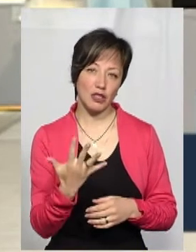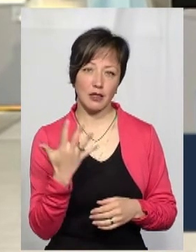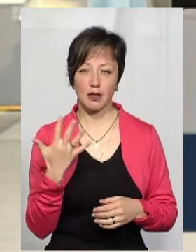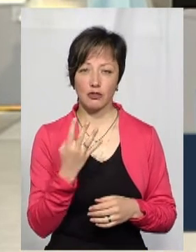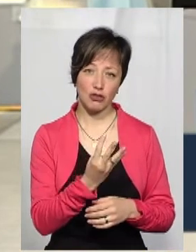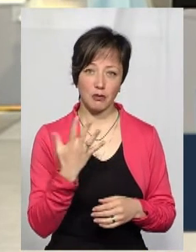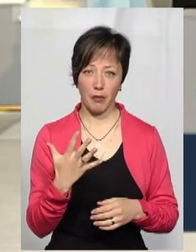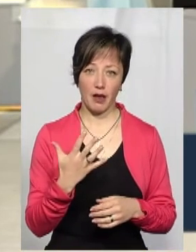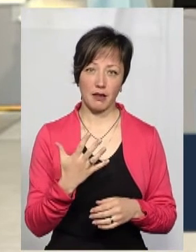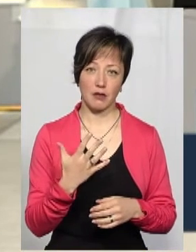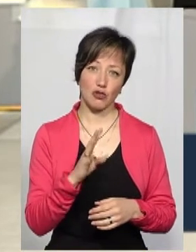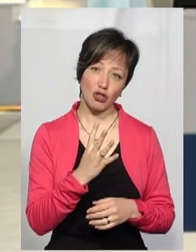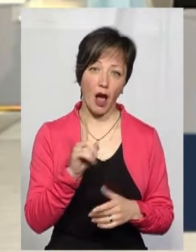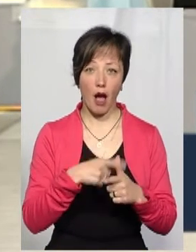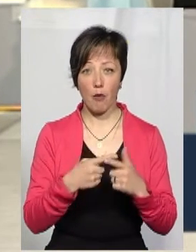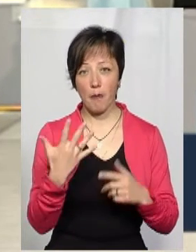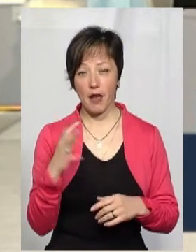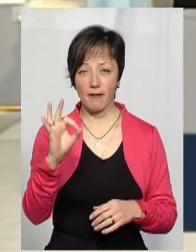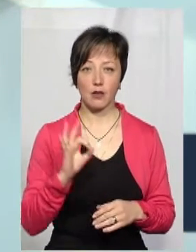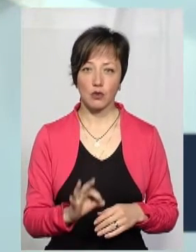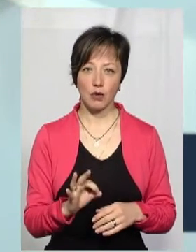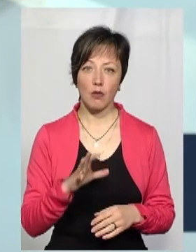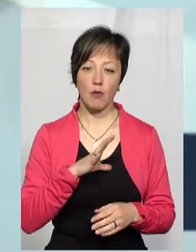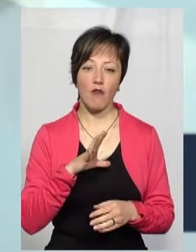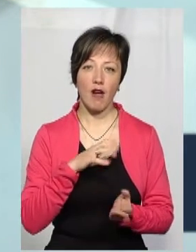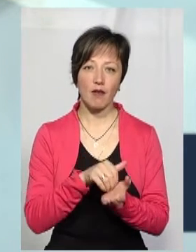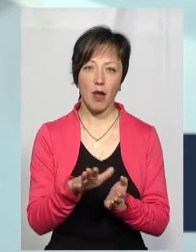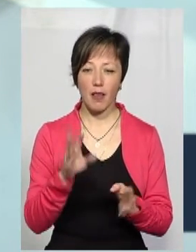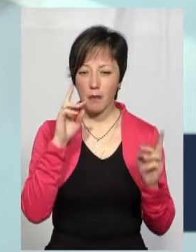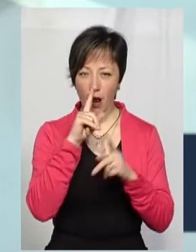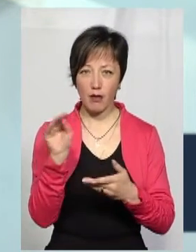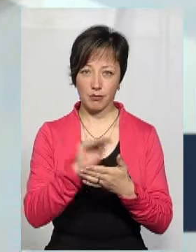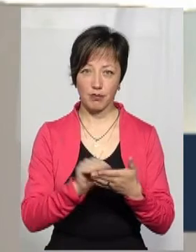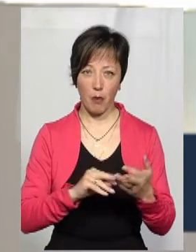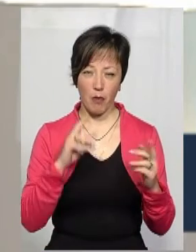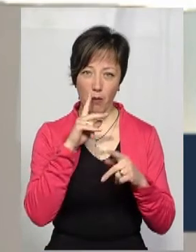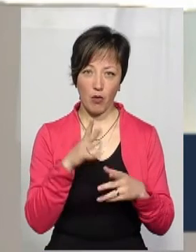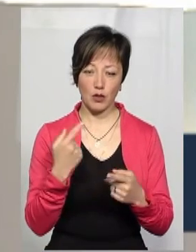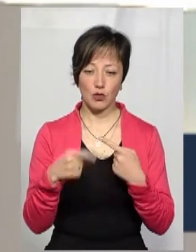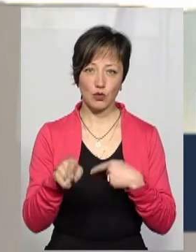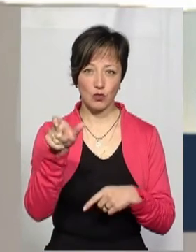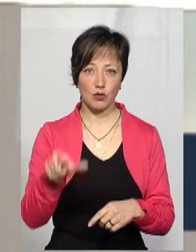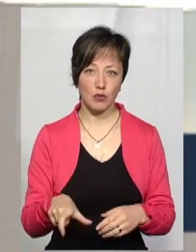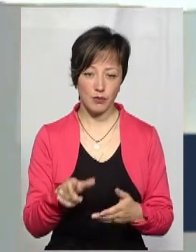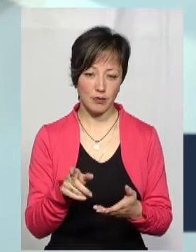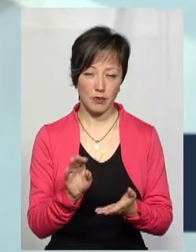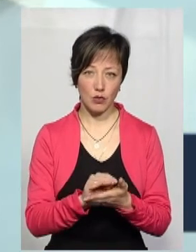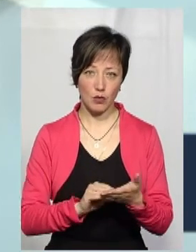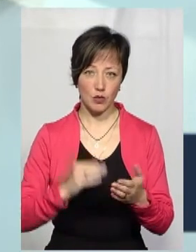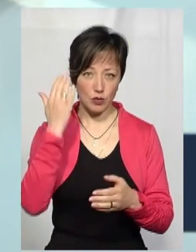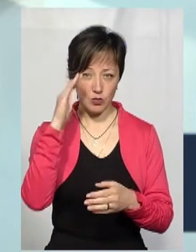4-5% – це зовсім небагато. Багато ще відмовляємо із того, що некоректно люди заповняють документи. Тобто, за іншу особу заповняють документи, це